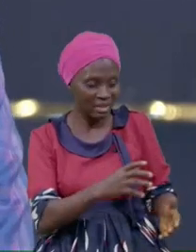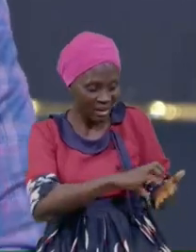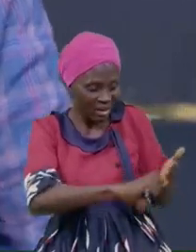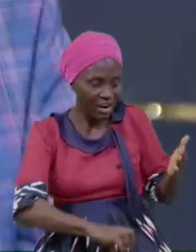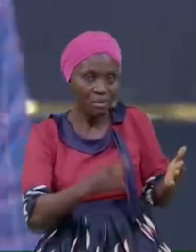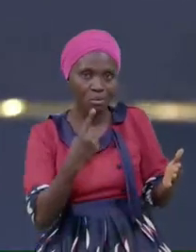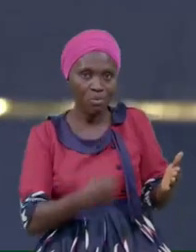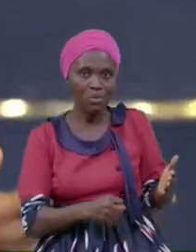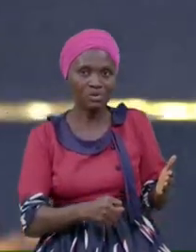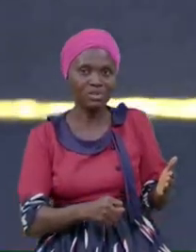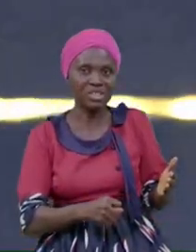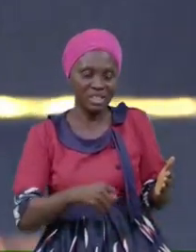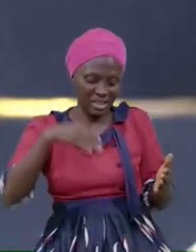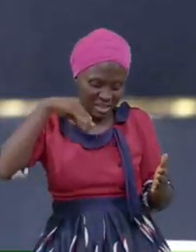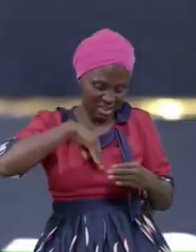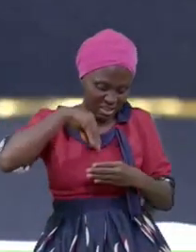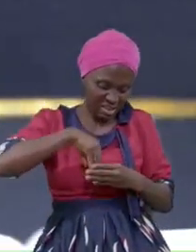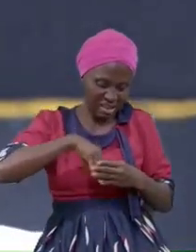si on tue la personne.